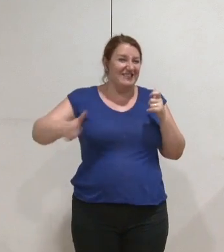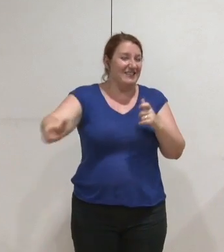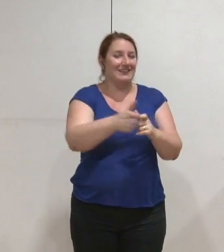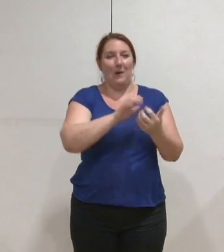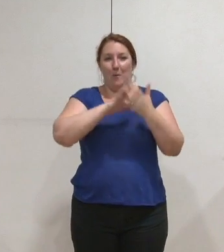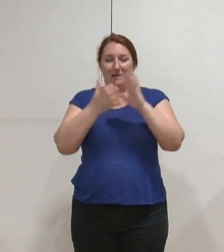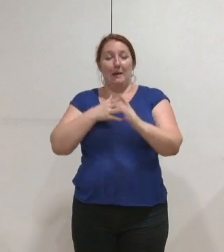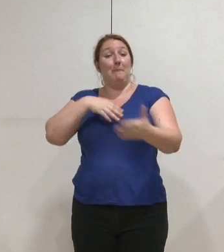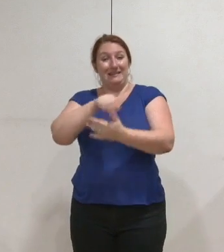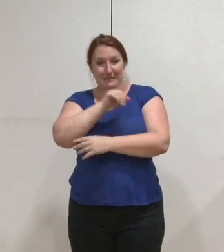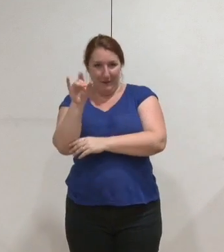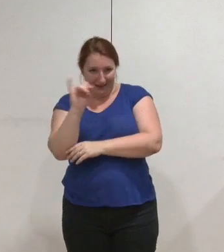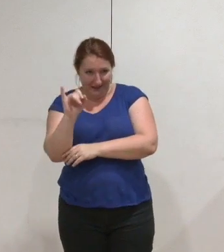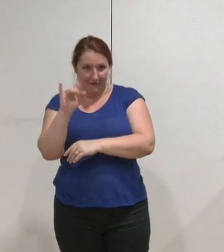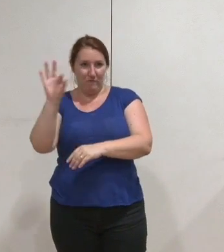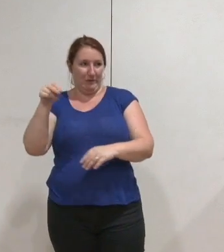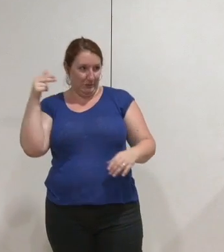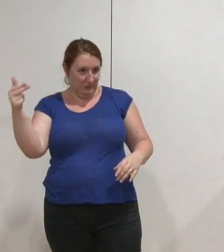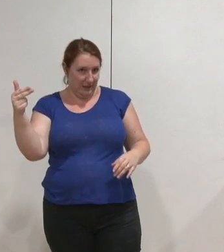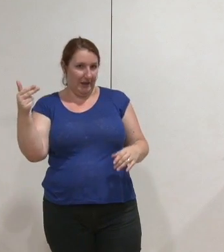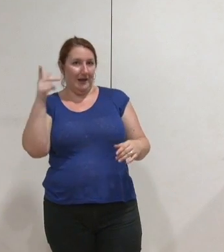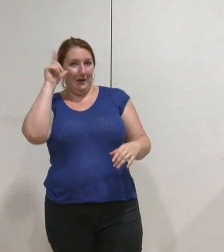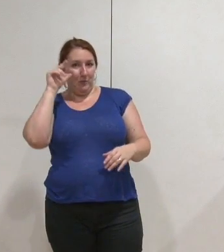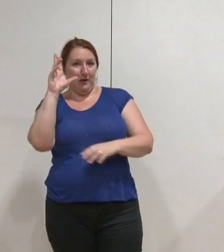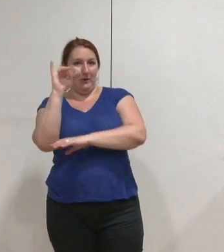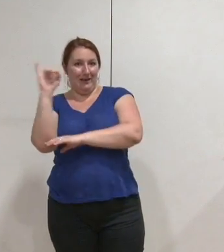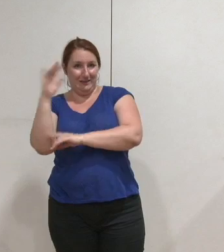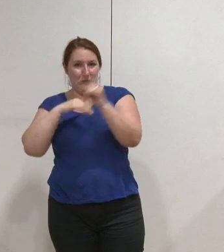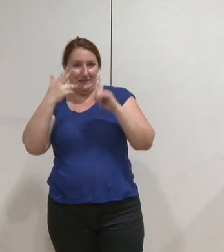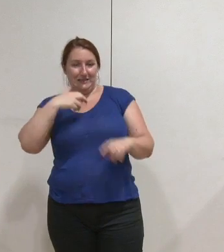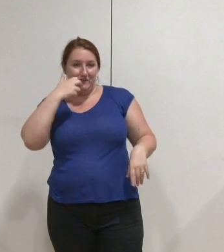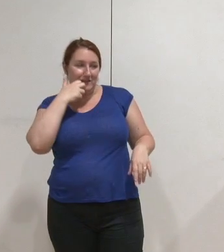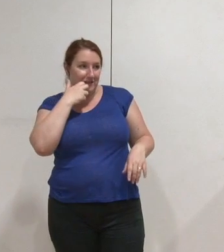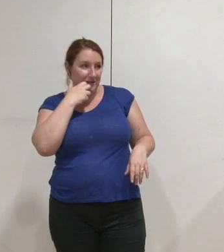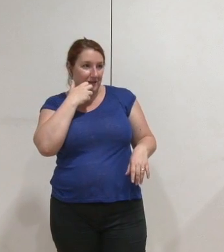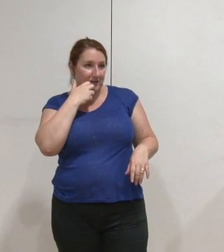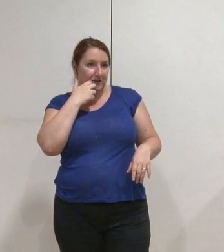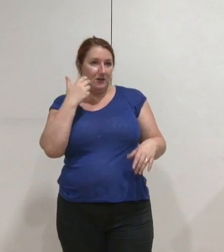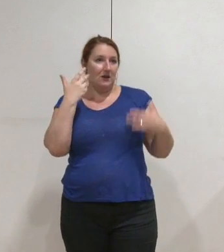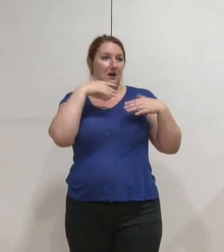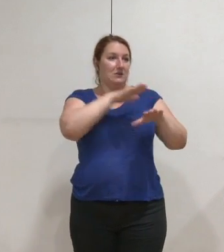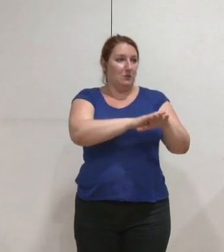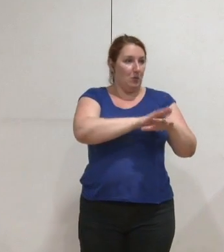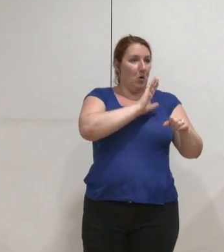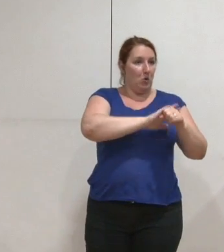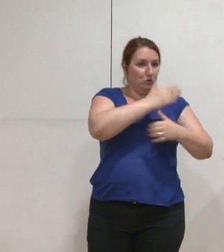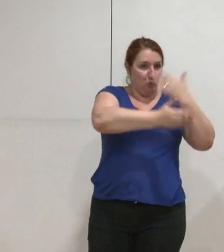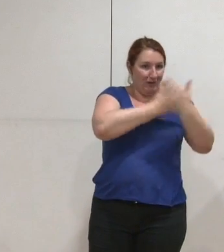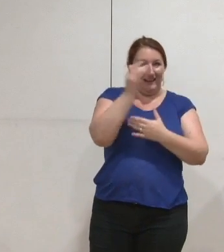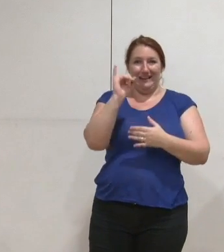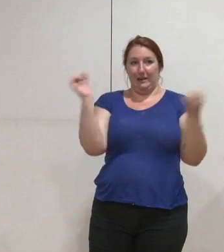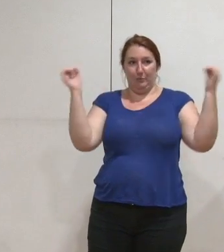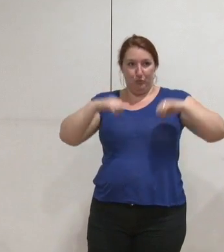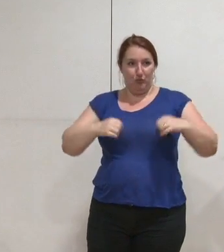ne prends pas part au vote Front national républicain udi société civile rassemblement de gauche et de progrès qui vote pour